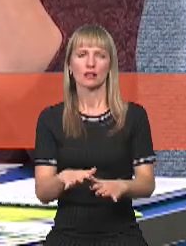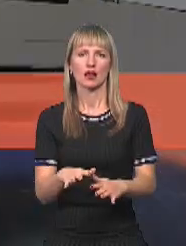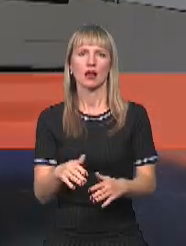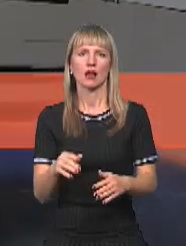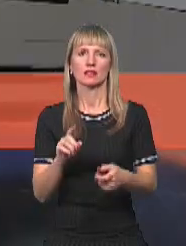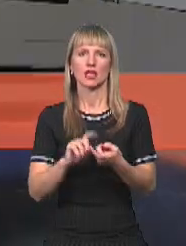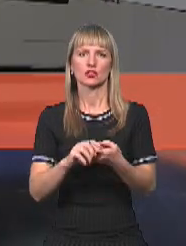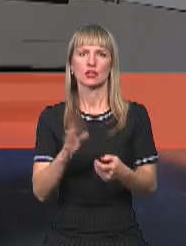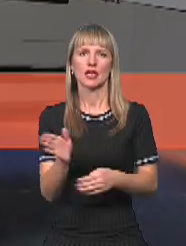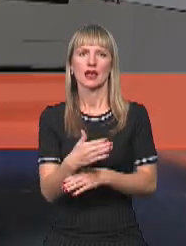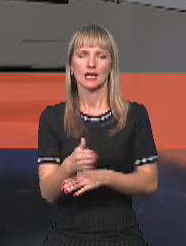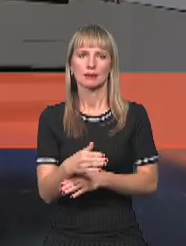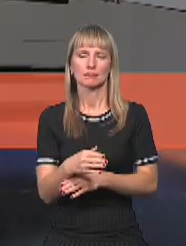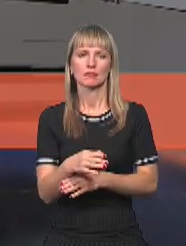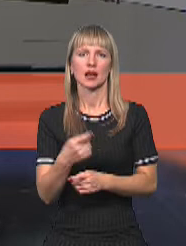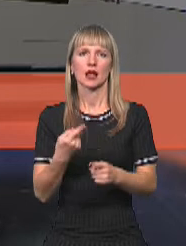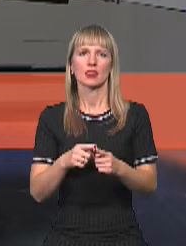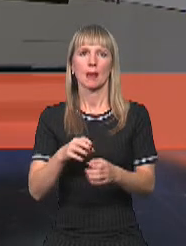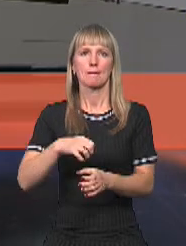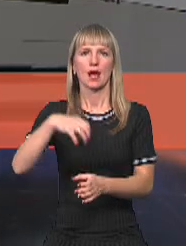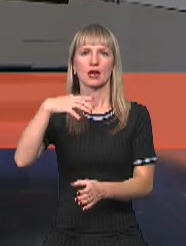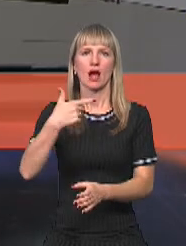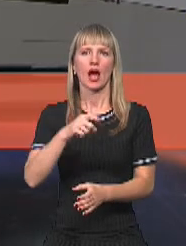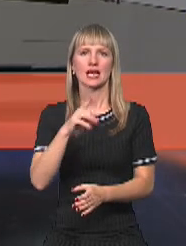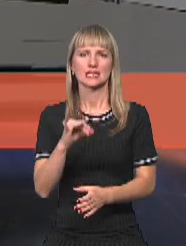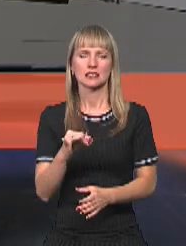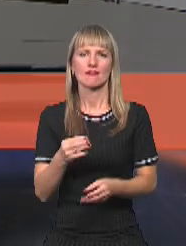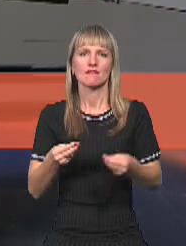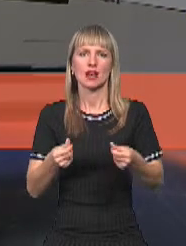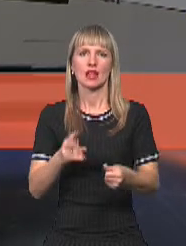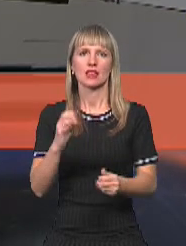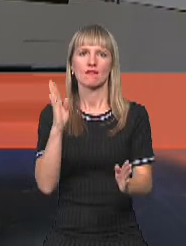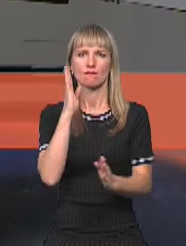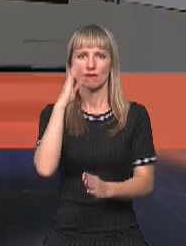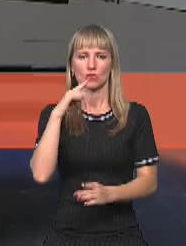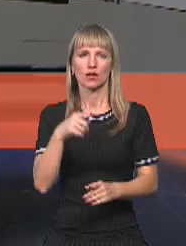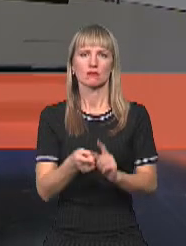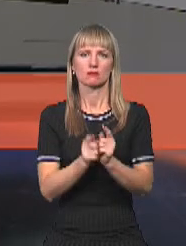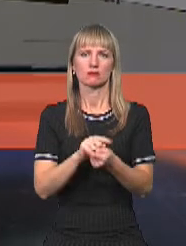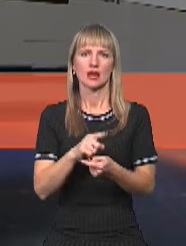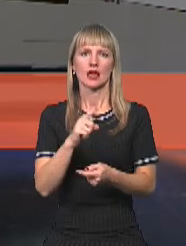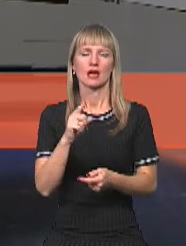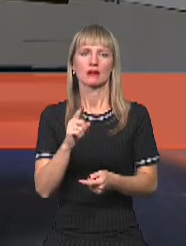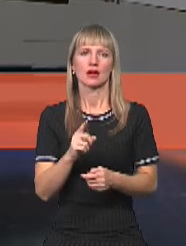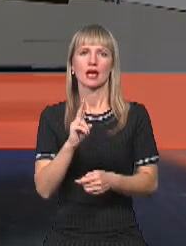потепления. Парниковые газы, они так влияют на воду, что она начинает закисляться. Второй